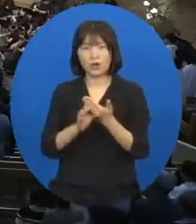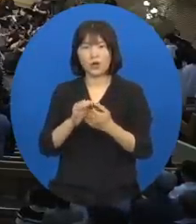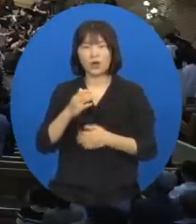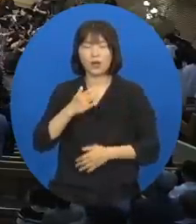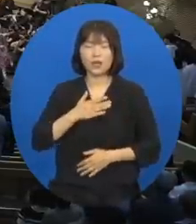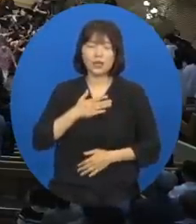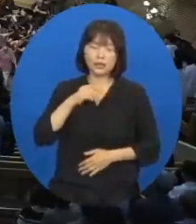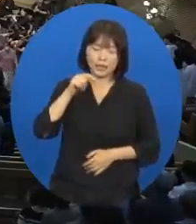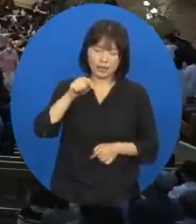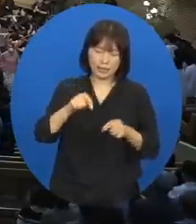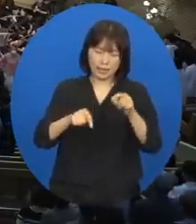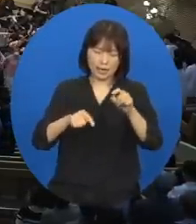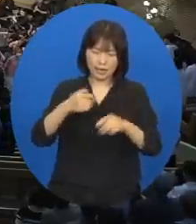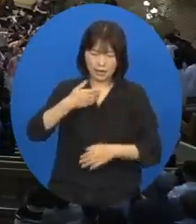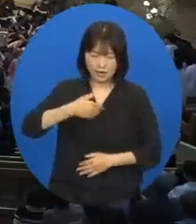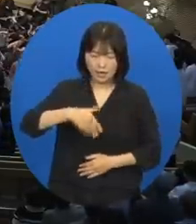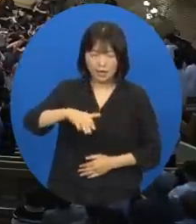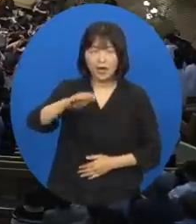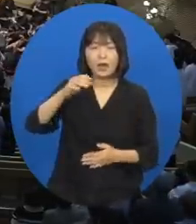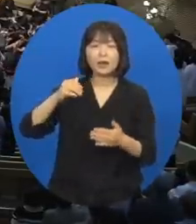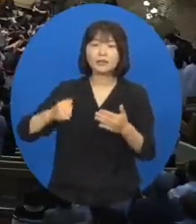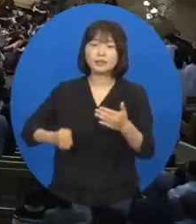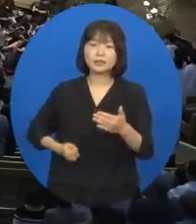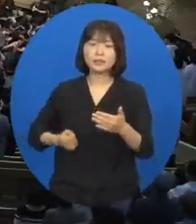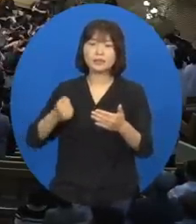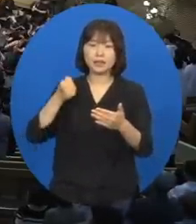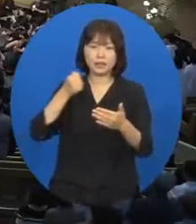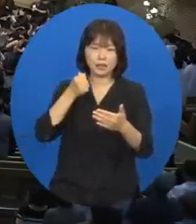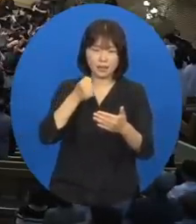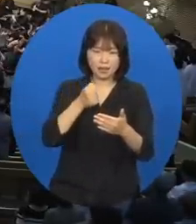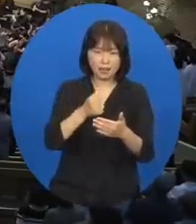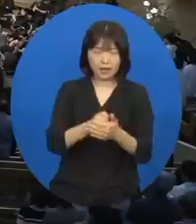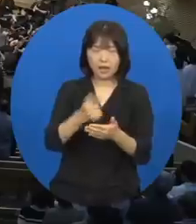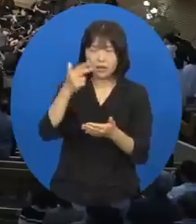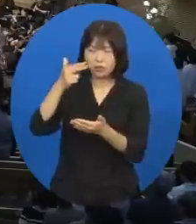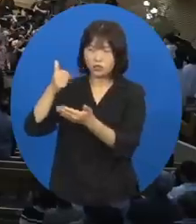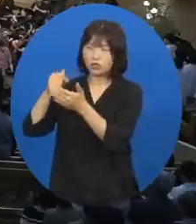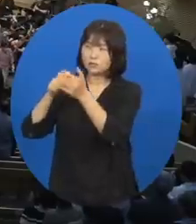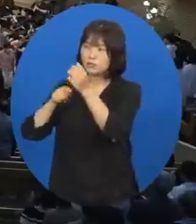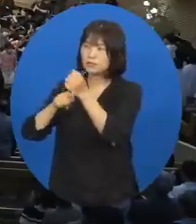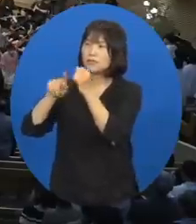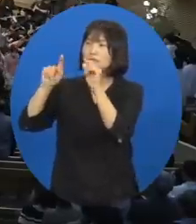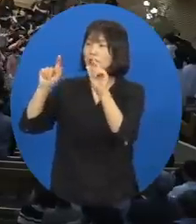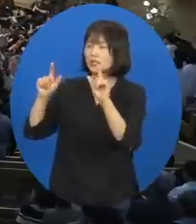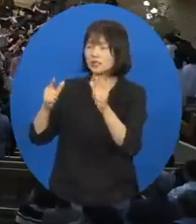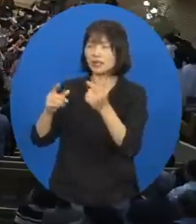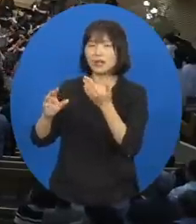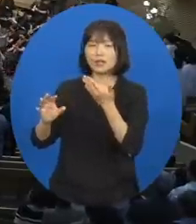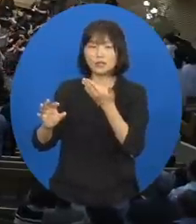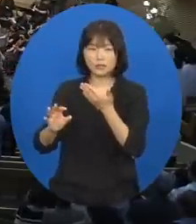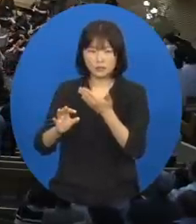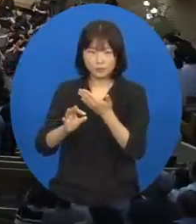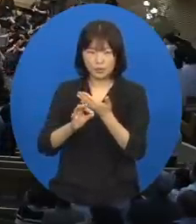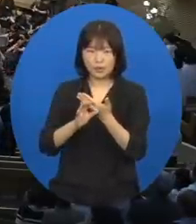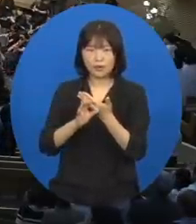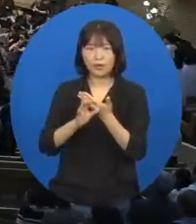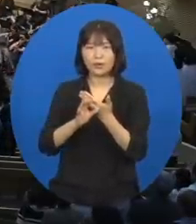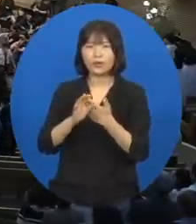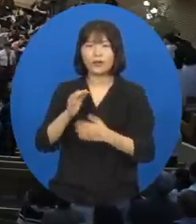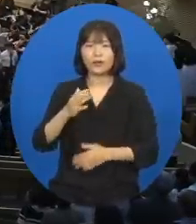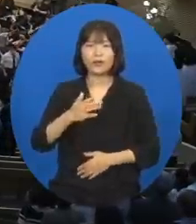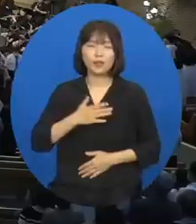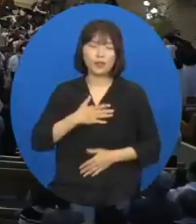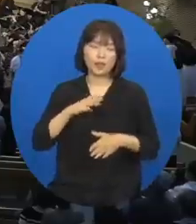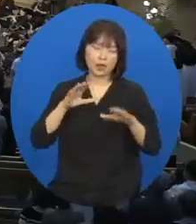말씀하시면 내가 나가리다. 주님 뜻이